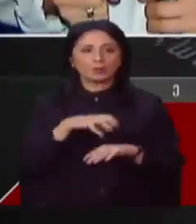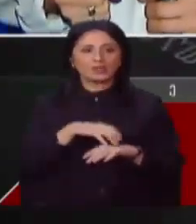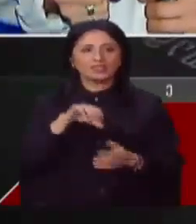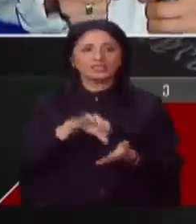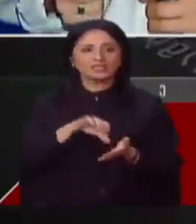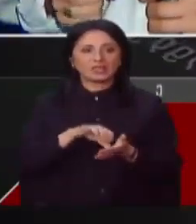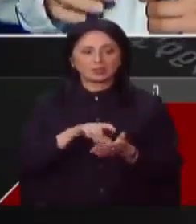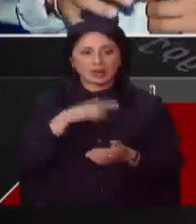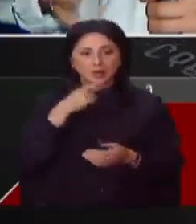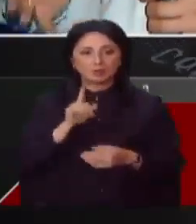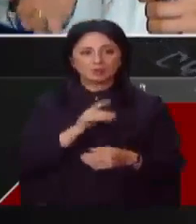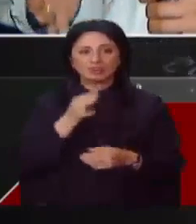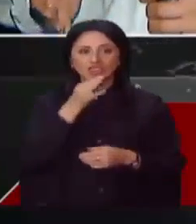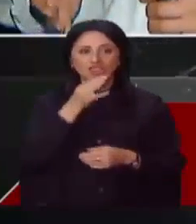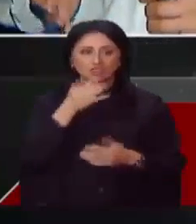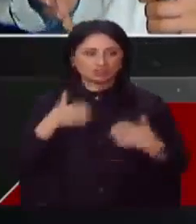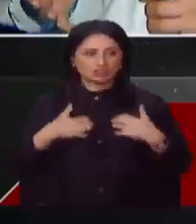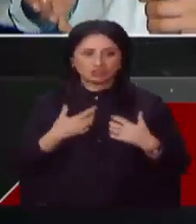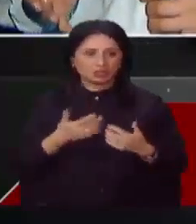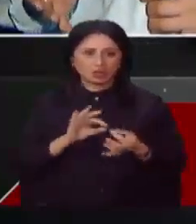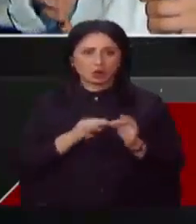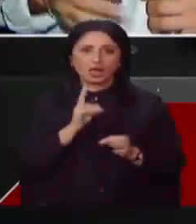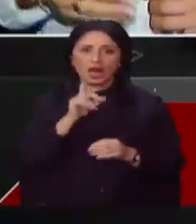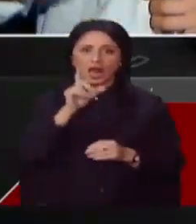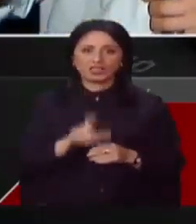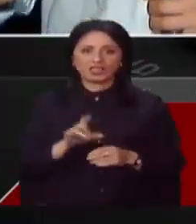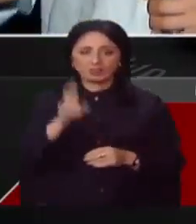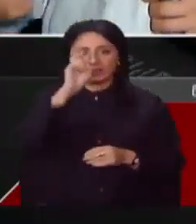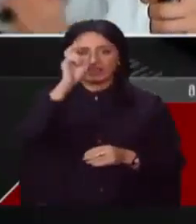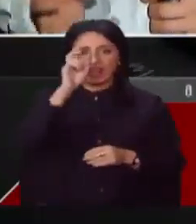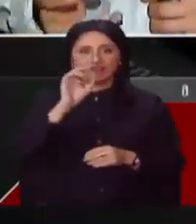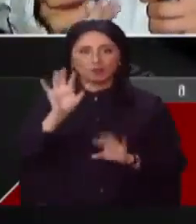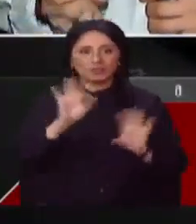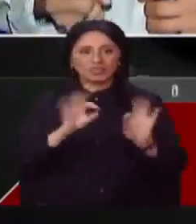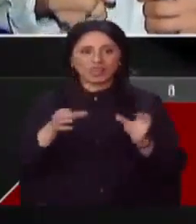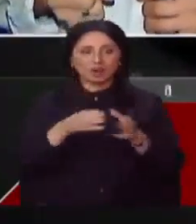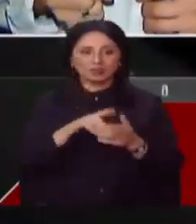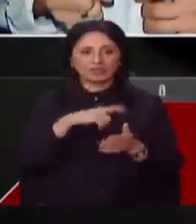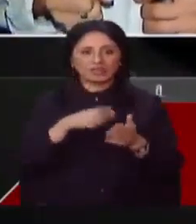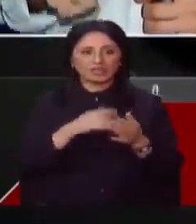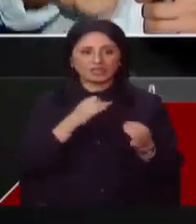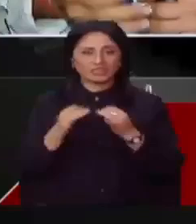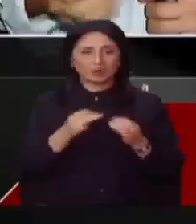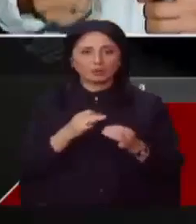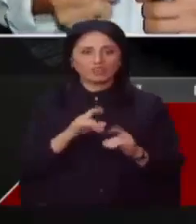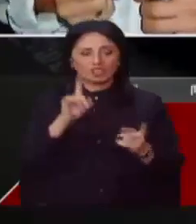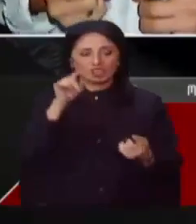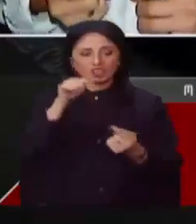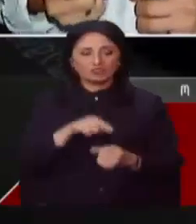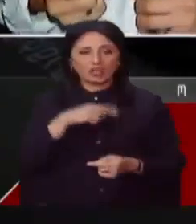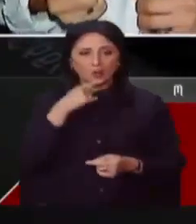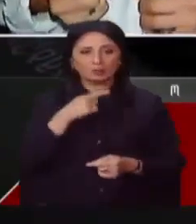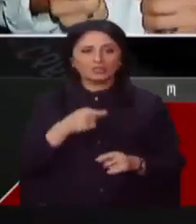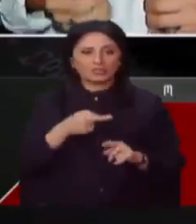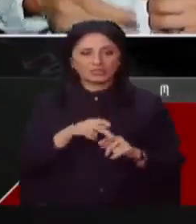პარტიების წარმომადგენლები ამბობენ, რომ ჯერ ნაადრევია კონკრეტულ კანდიდატურებზე ან მთავრობის და კომპლექტების საკითხებზე საუბარი. შესაბამისად